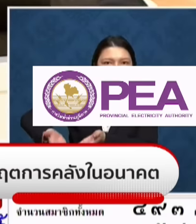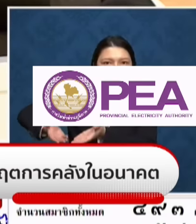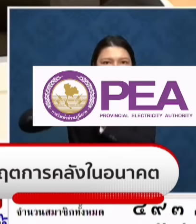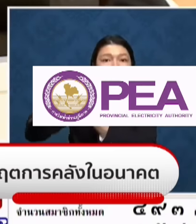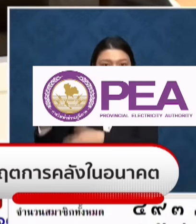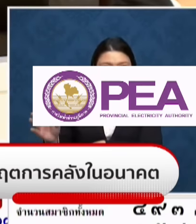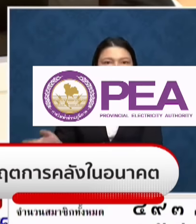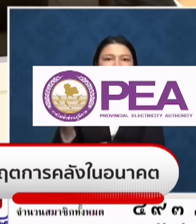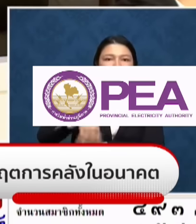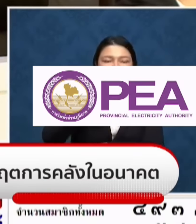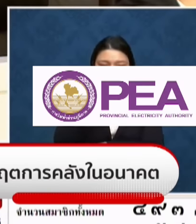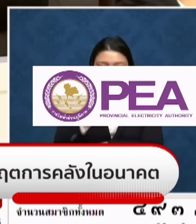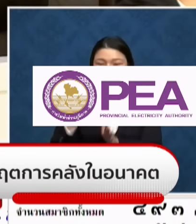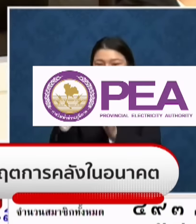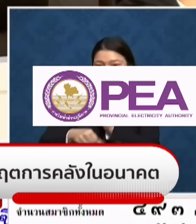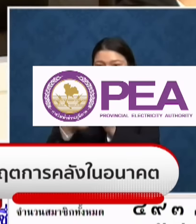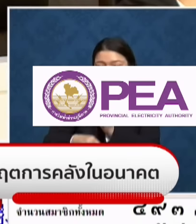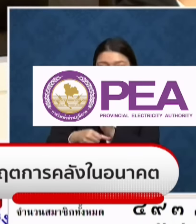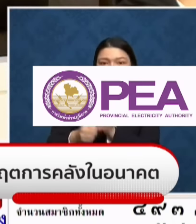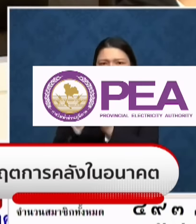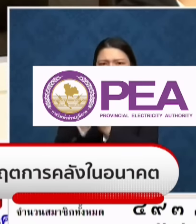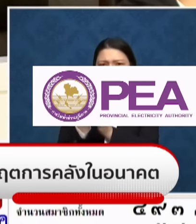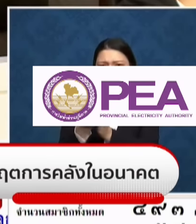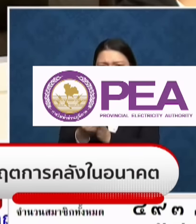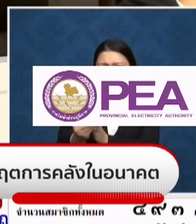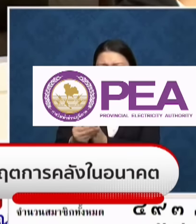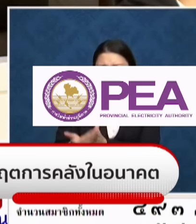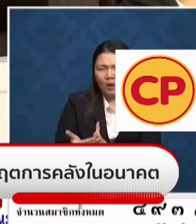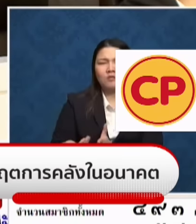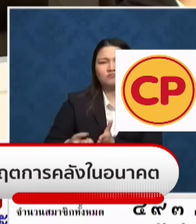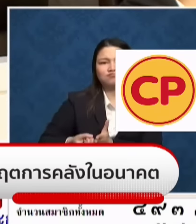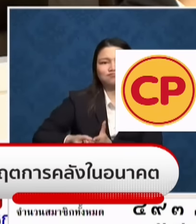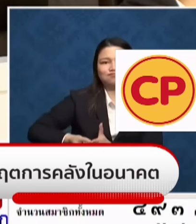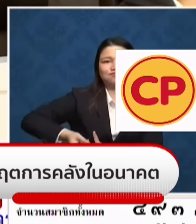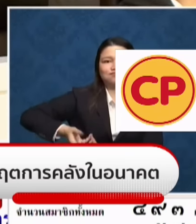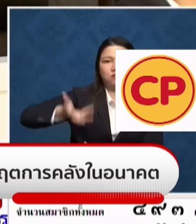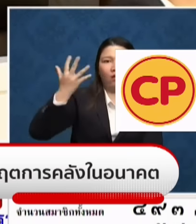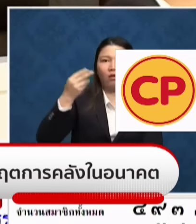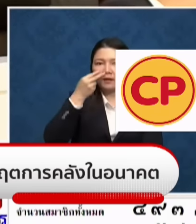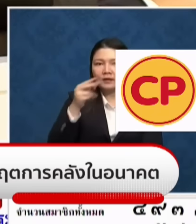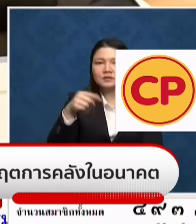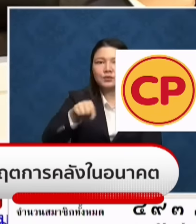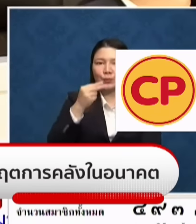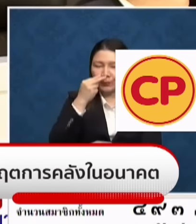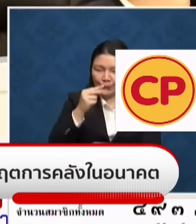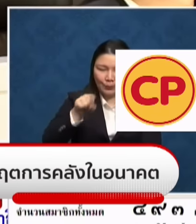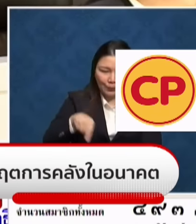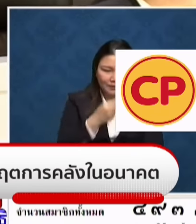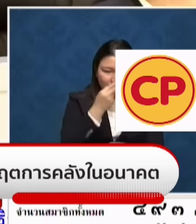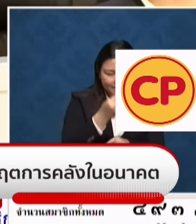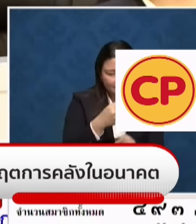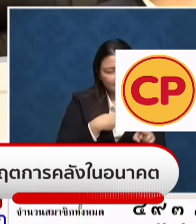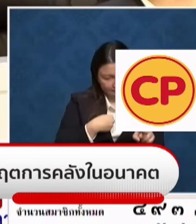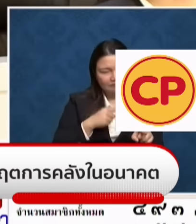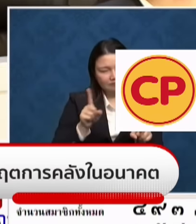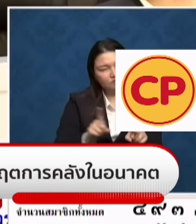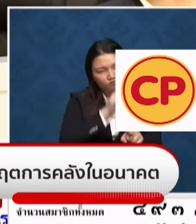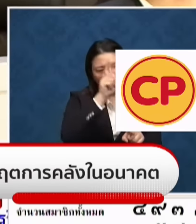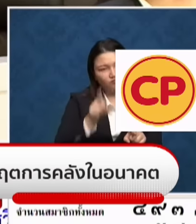ดูการบริหารจัดการหนี้ภาครัฐซึ่งเพิ่มมากขึ้นตามลำดับก็จะเข้าใจสิ่งที่ผมตั้งเป็นข้อสังเกตข้